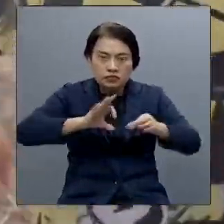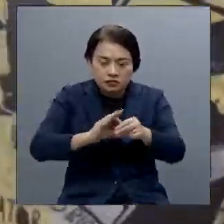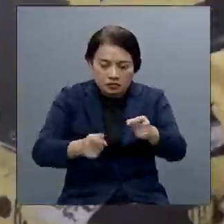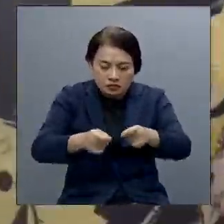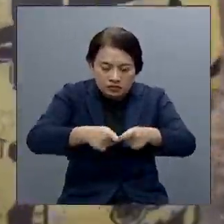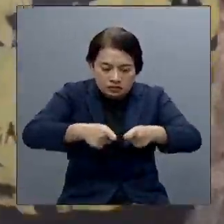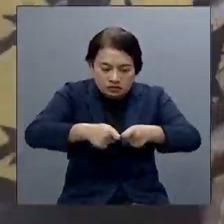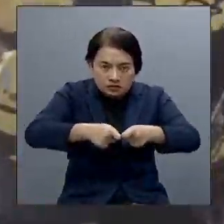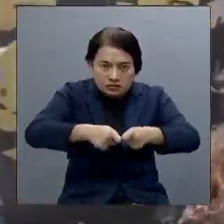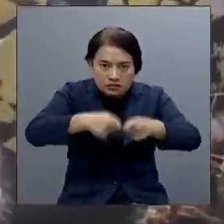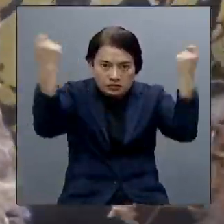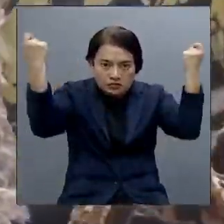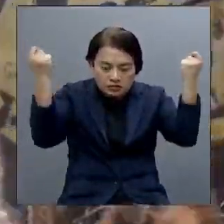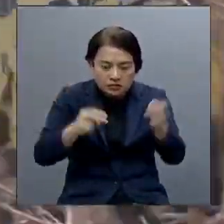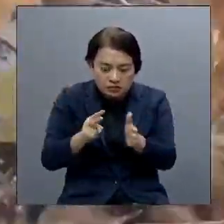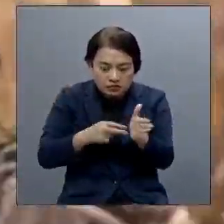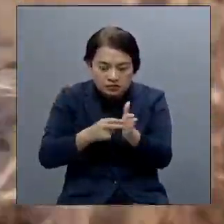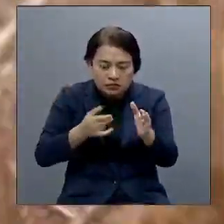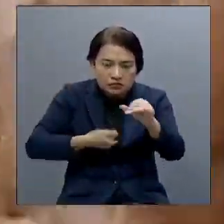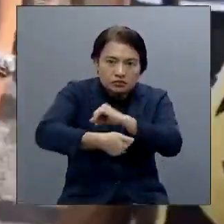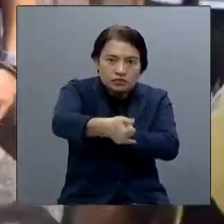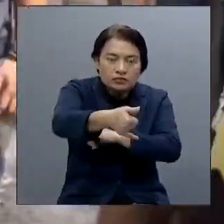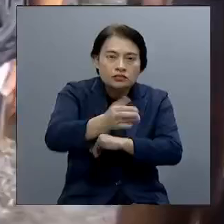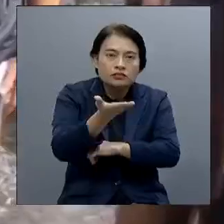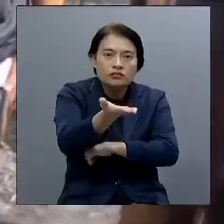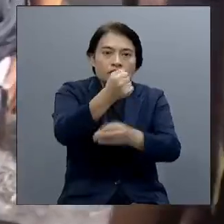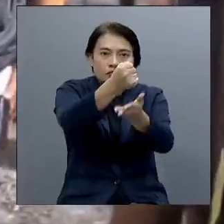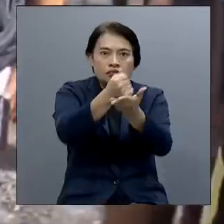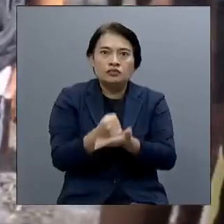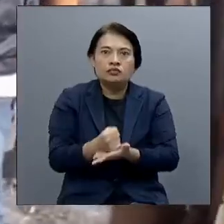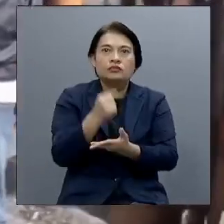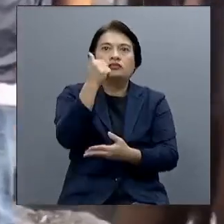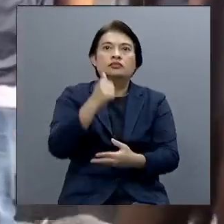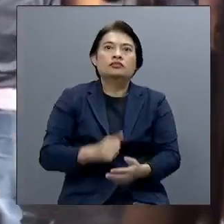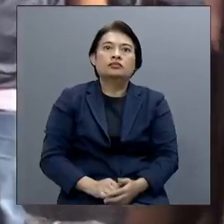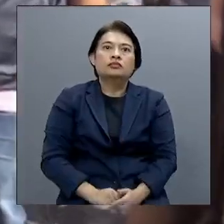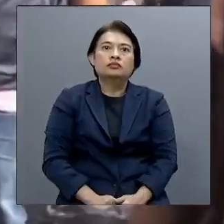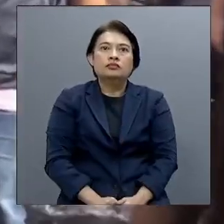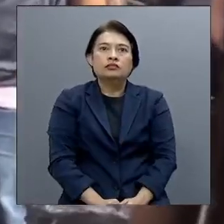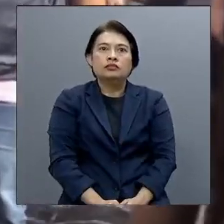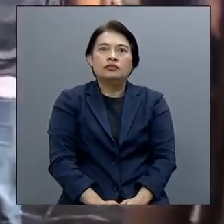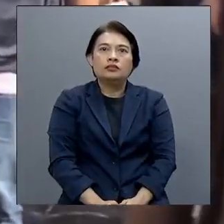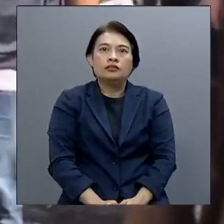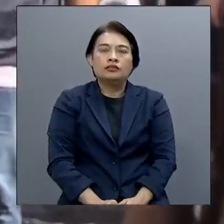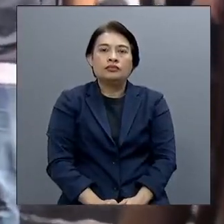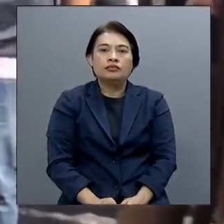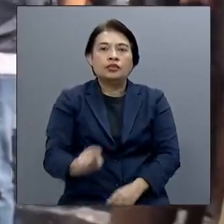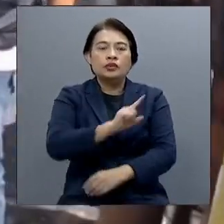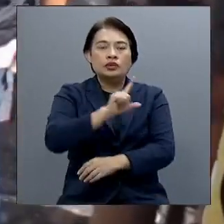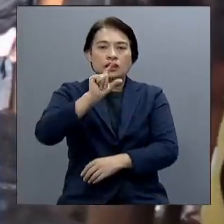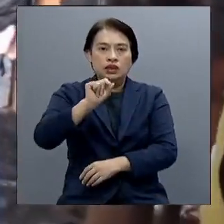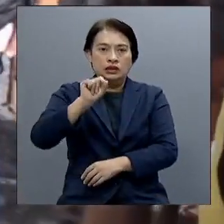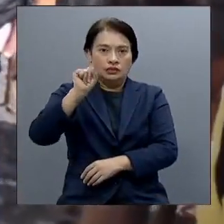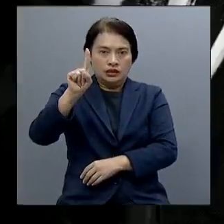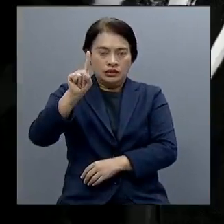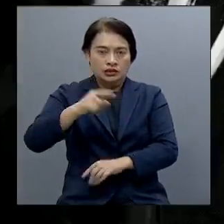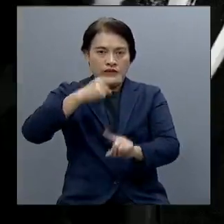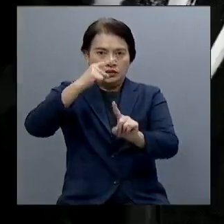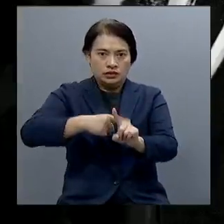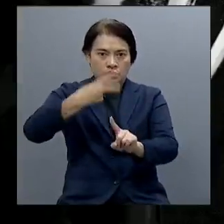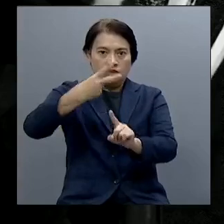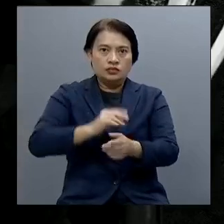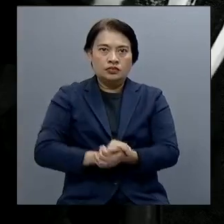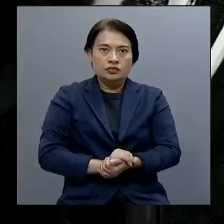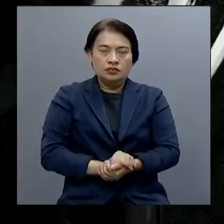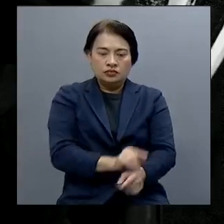าดและวิ่งหลบหนีมาขอความช่วยเหลือได้จนกระทั่งเมื่อวันที่21กุมภาพันธ์ตำรวจตามไปจับกุ